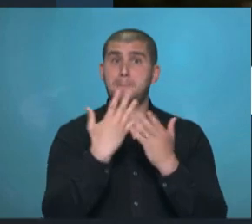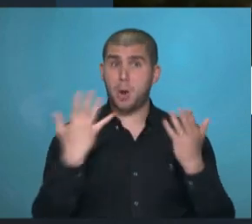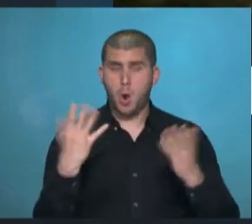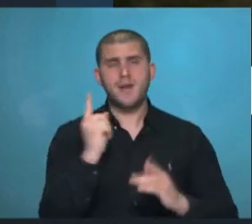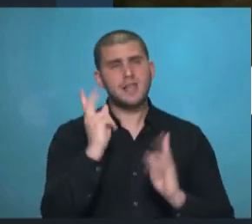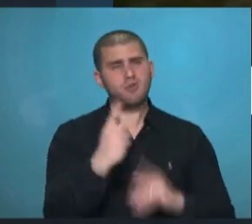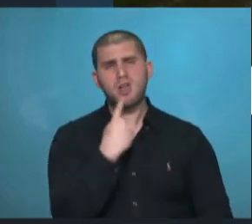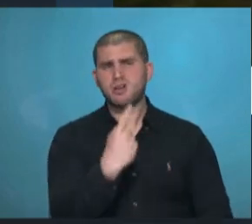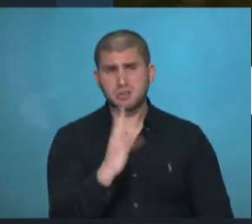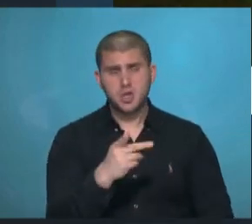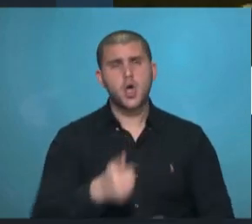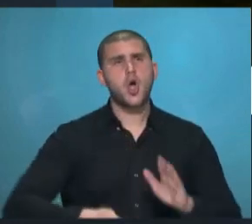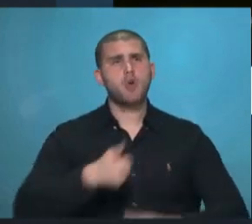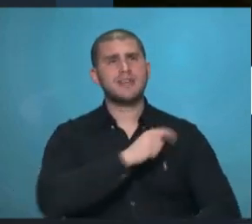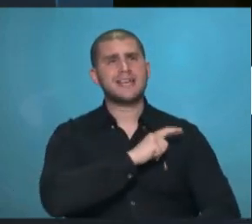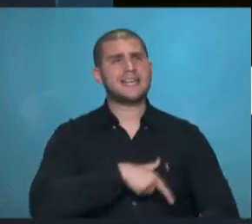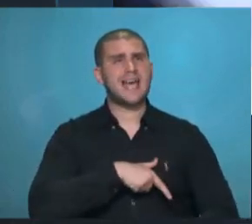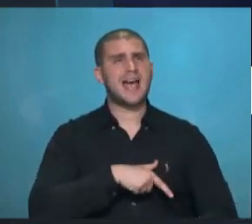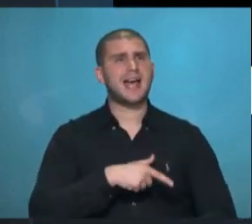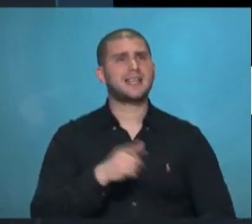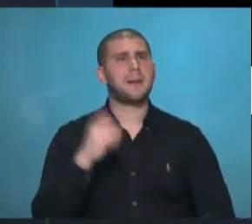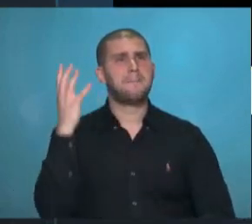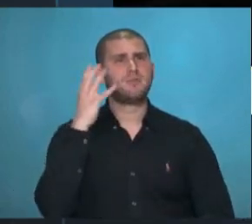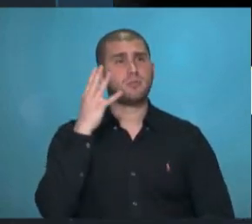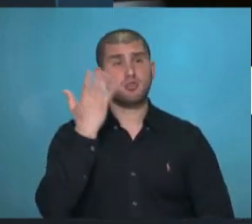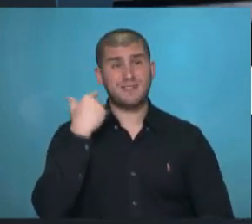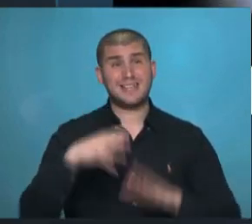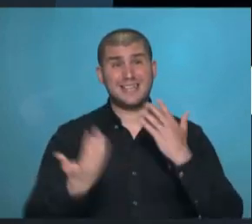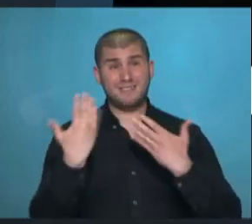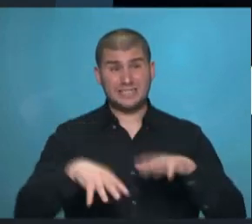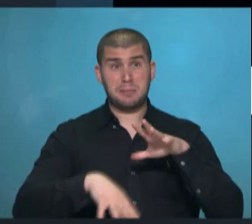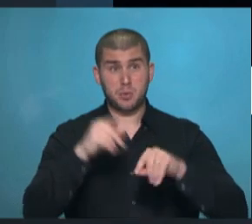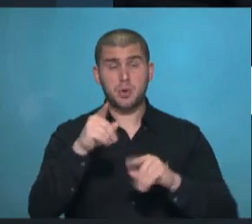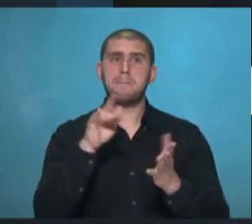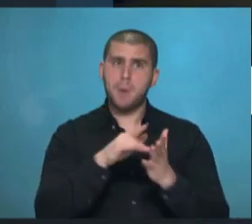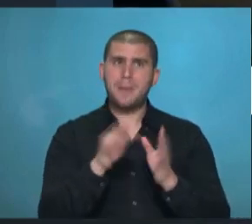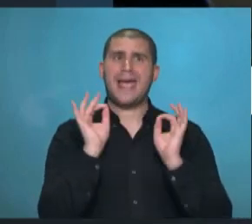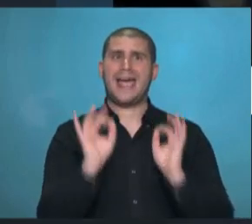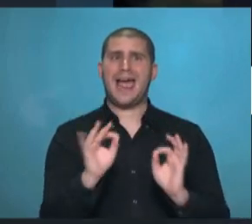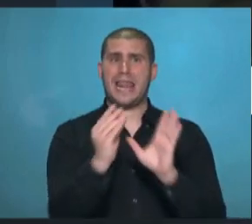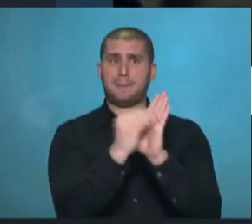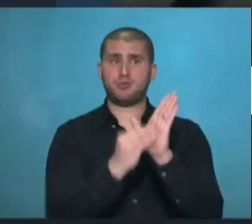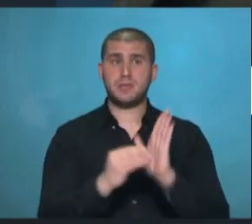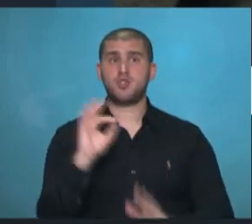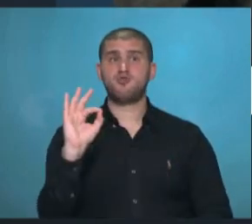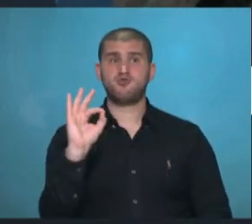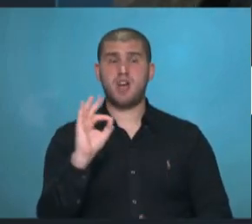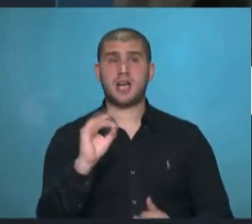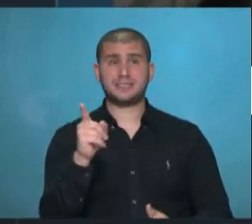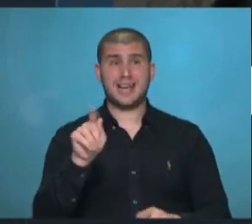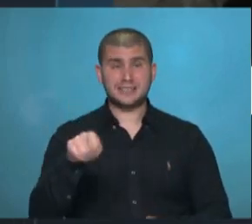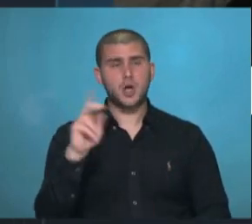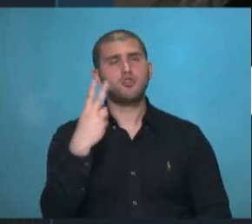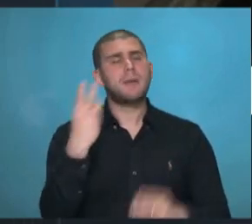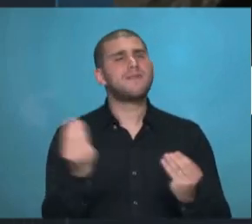לומר, ראש עיריית בית שמש לשעבר שהפסיד בבחירות האחרונות, ממוקם במקום ריאלי ברשימת ש"ס לכנסת. עוד שתי